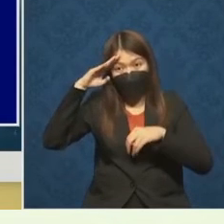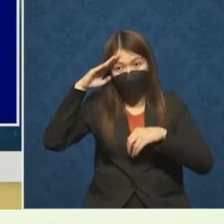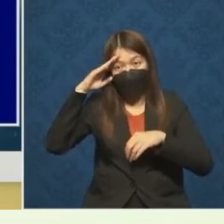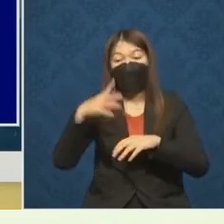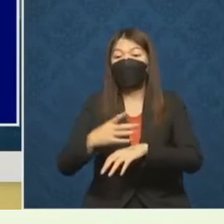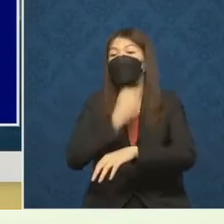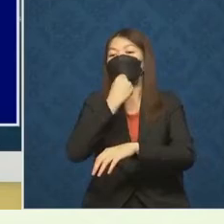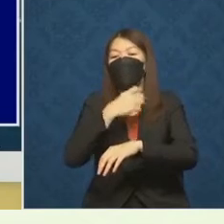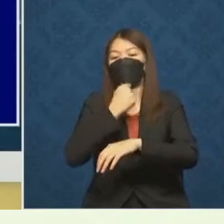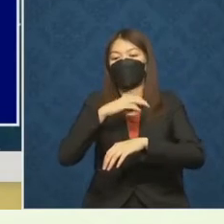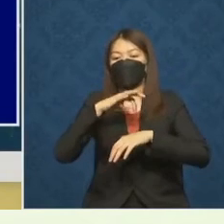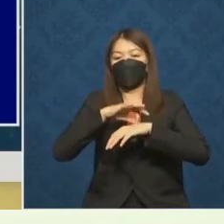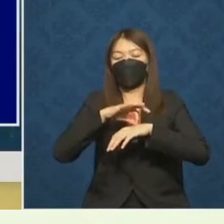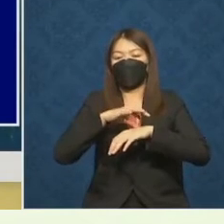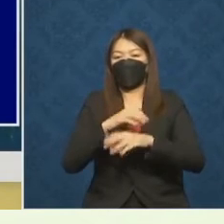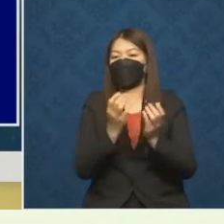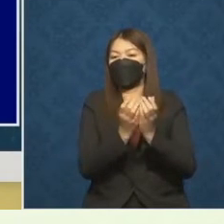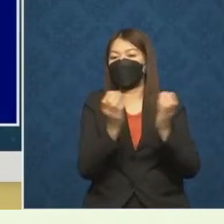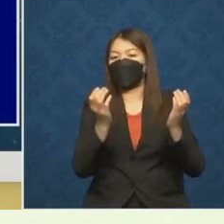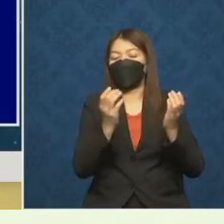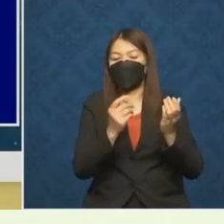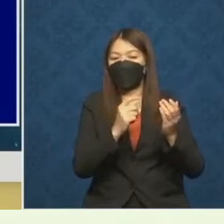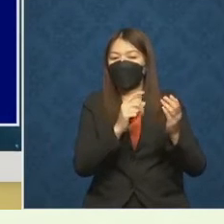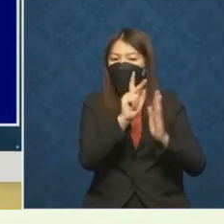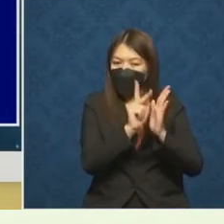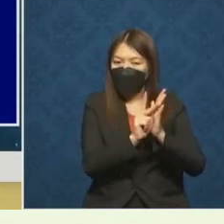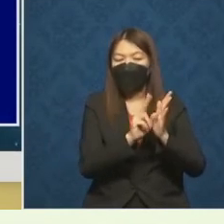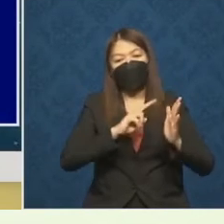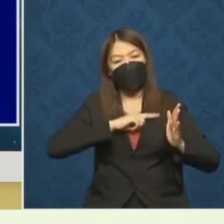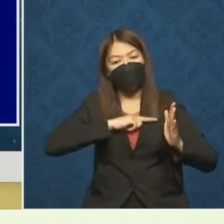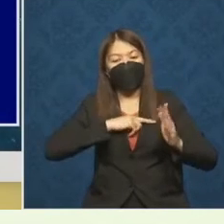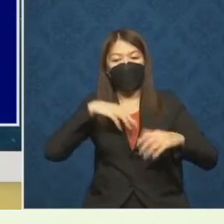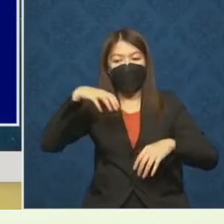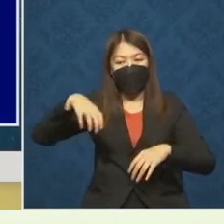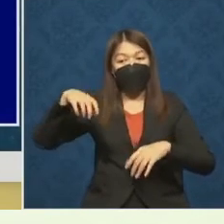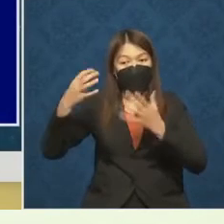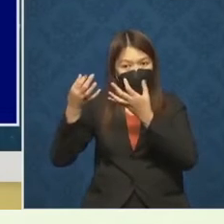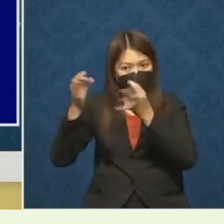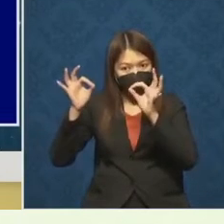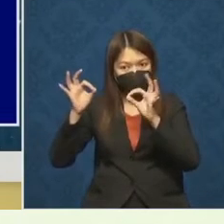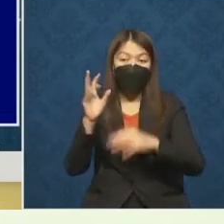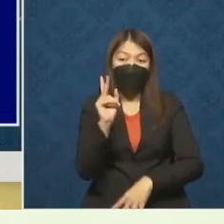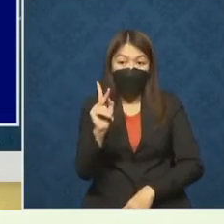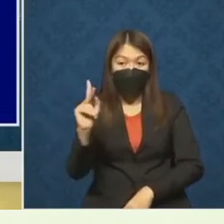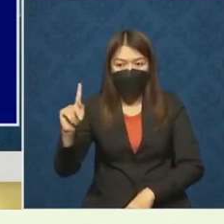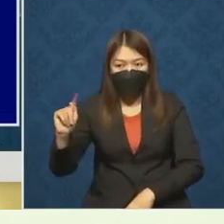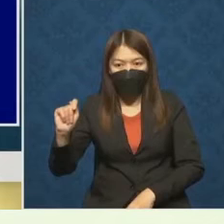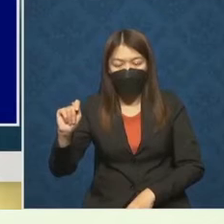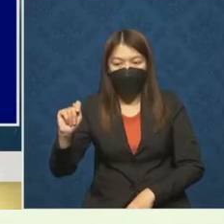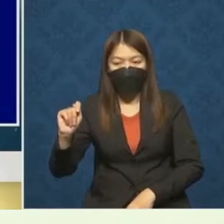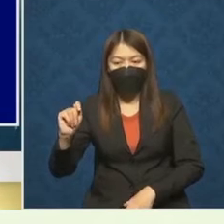ามาออกรัฐธรรมนูญเพื่อตัวเองนะครับตั้งองค์กรอิสระโดยเฉพาะกกต.ให้มาสนับสนุนตน